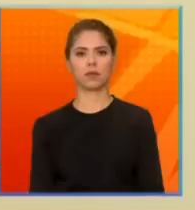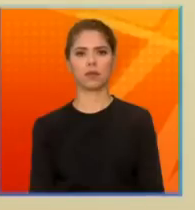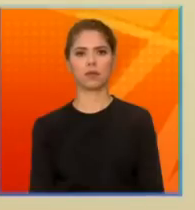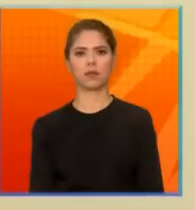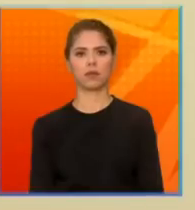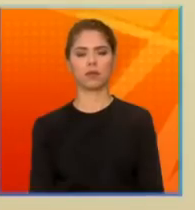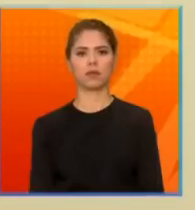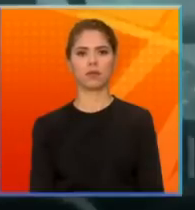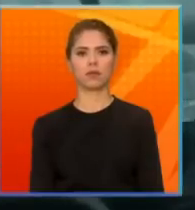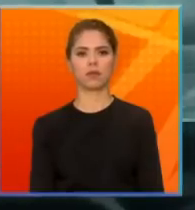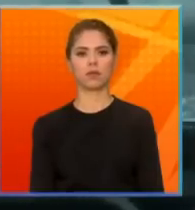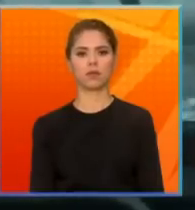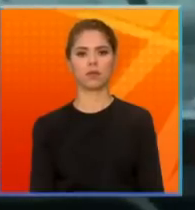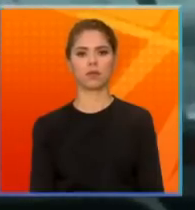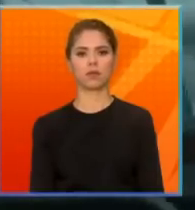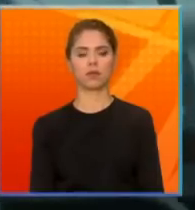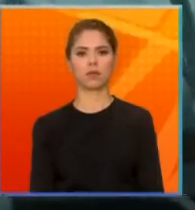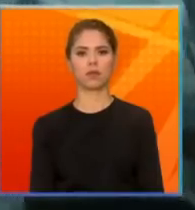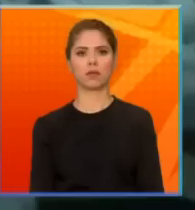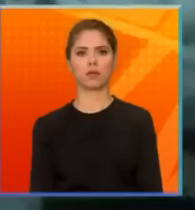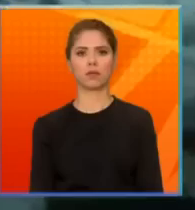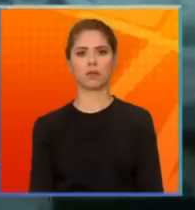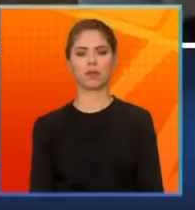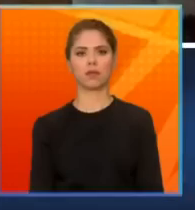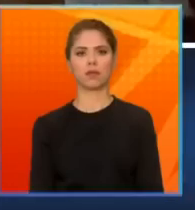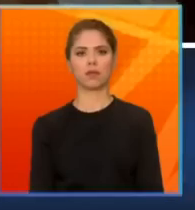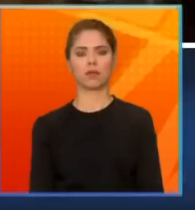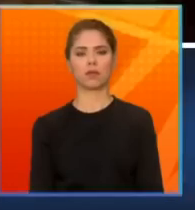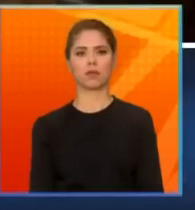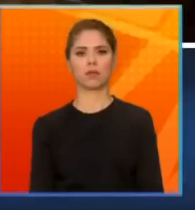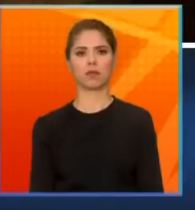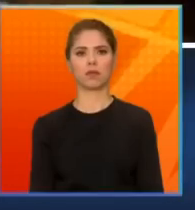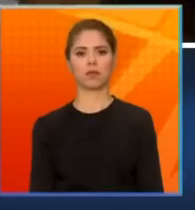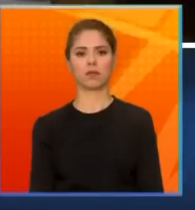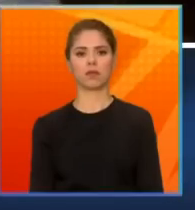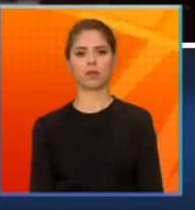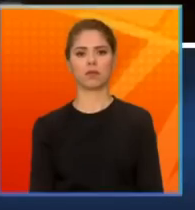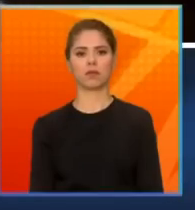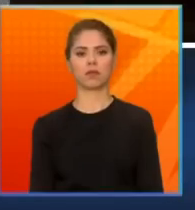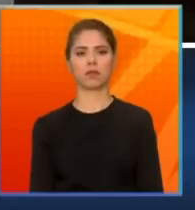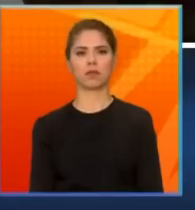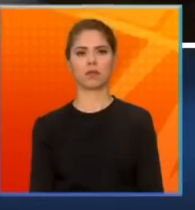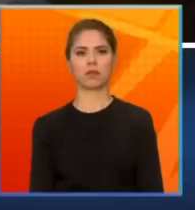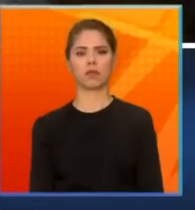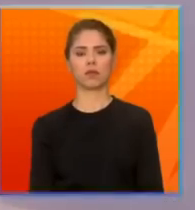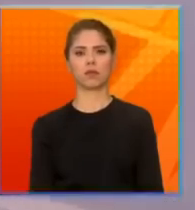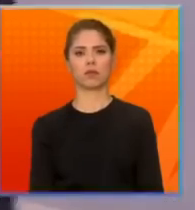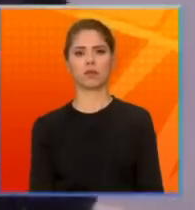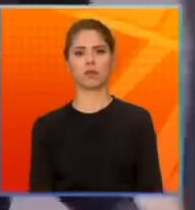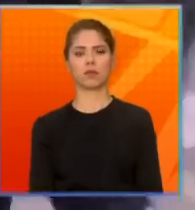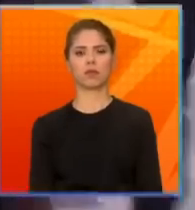evvel son bulmasını, tüm insanlığın sağlık ve huzura kavuşmasını Cenab-ı Allah'tan niyaz